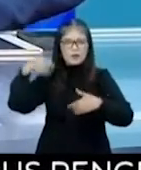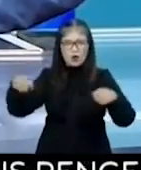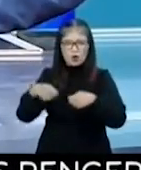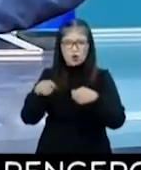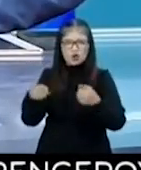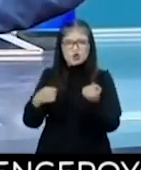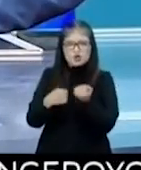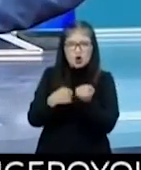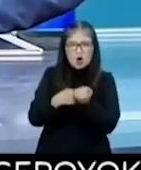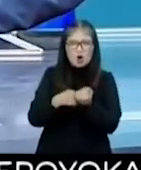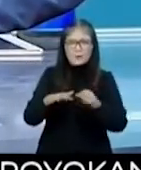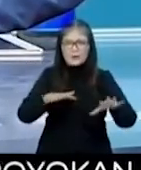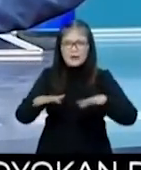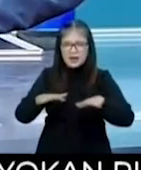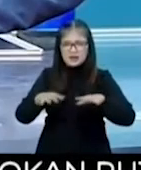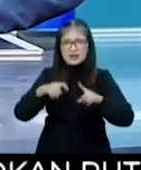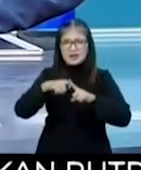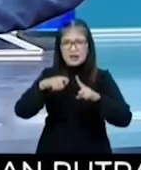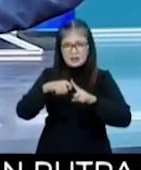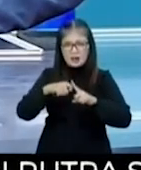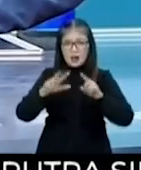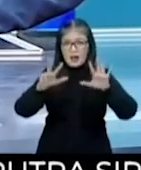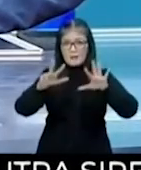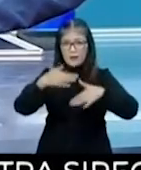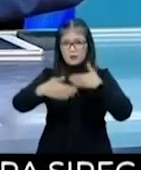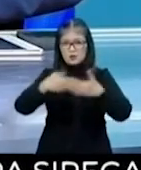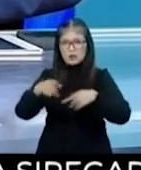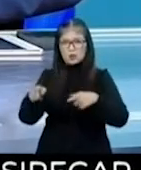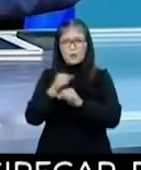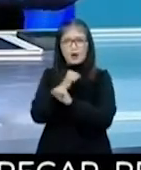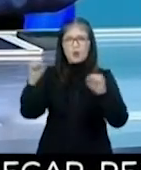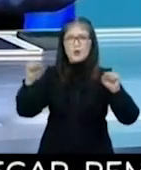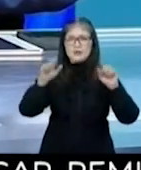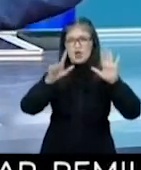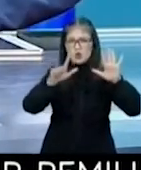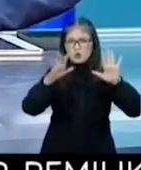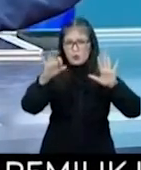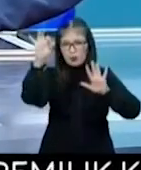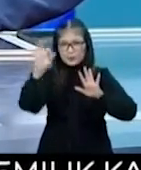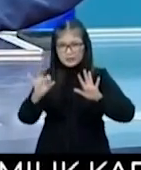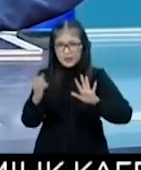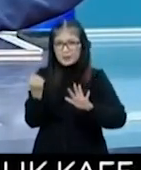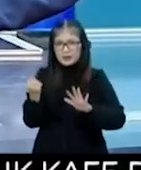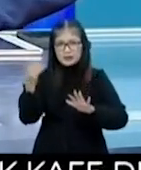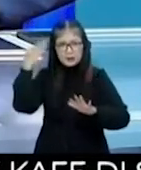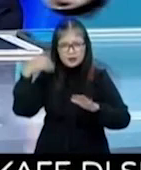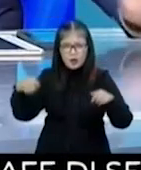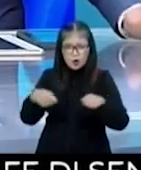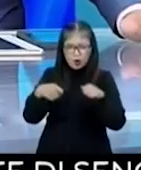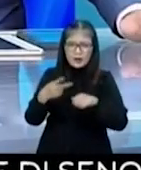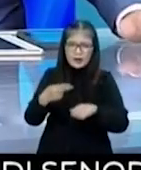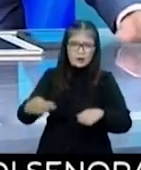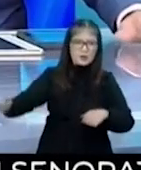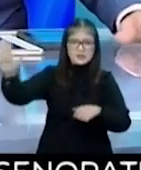bersekongkol melakukan praktik kartel. Kedelapan perusahaan ini menguasai 70% pasar minyak goreng di tanah air. Sementara itu menanggapi